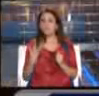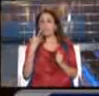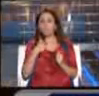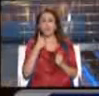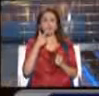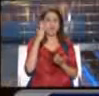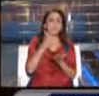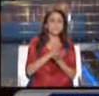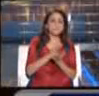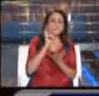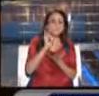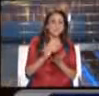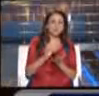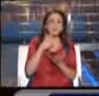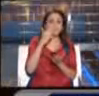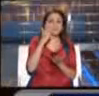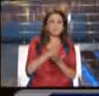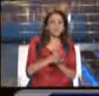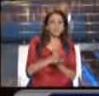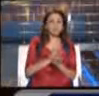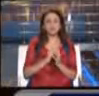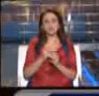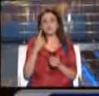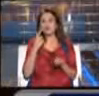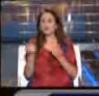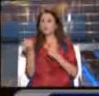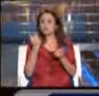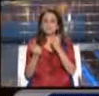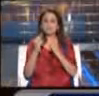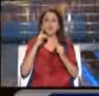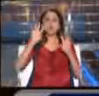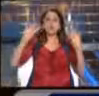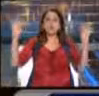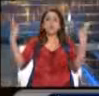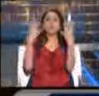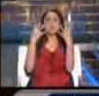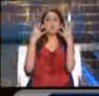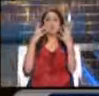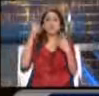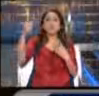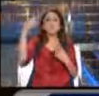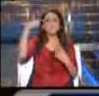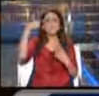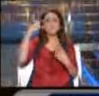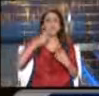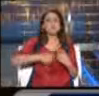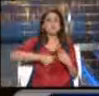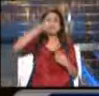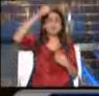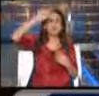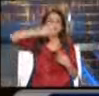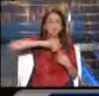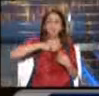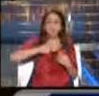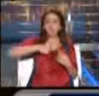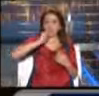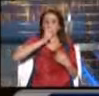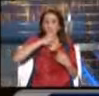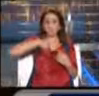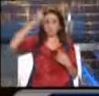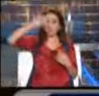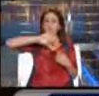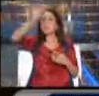شوية، خالد بيميل للصدق شوية، إنما في النهاية الجمهور هو اللي بيحدد مدى نجاحي أو عدم نجاحي. ده بالنسبة